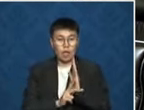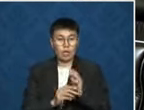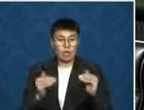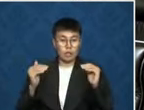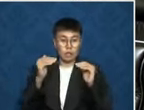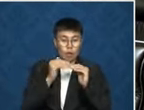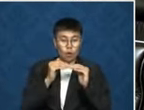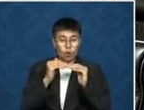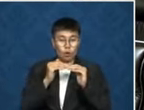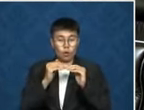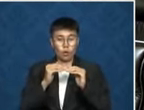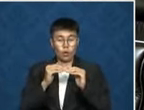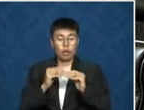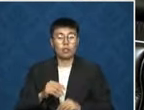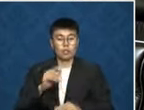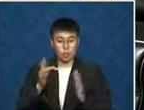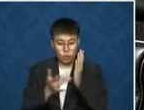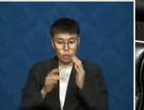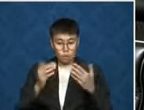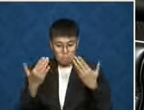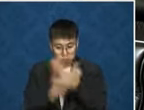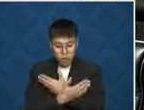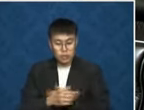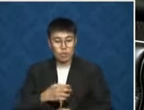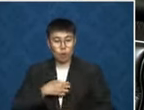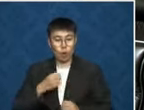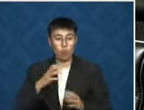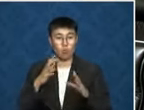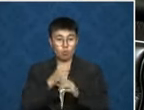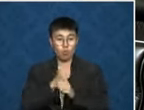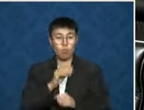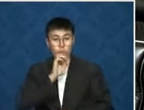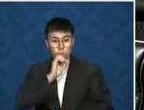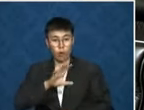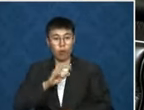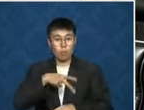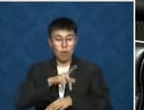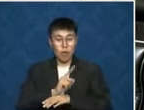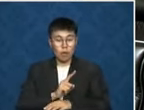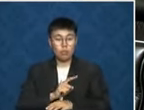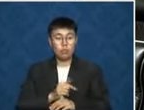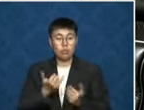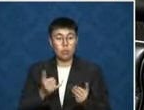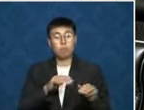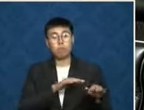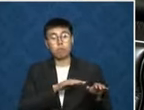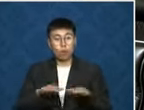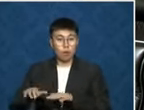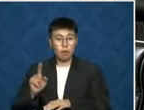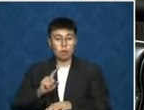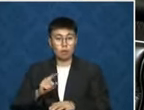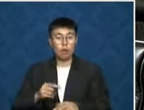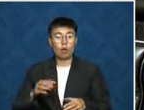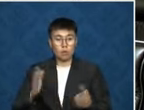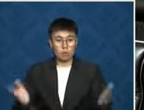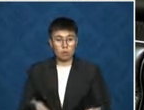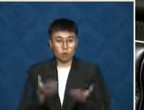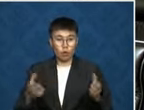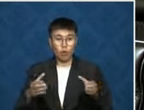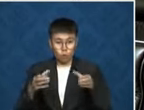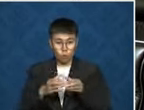แล้วก็เทคโนโลยีที่เปลี่ยนแปลงไปนะครับก็อยากจะขอสรุปนะครับบอกท่านประธานว่าพวกเราเองก็พร้อมที่จะสนับสนุนให้มีการตั้งกรรมธิการวิส